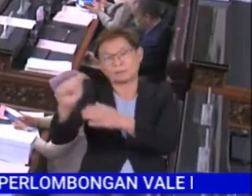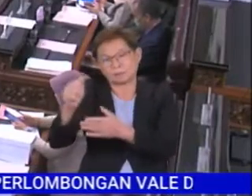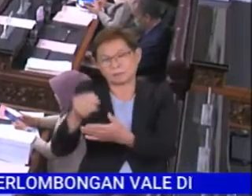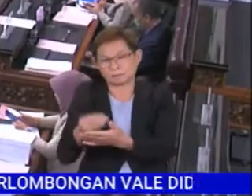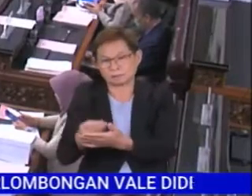pengamatan